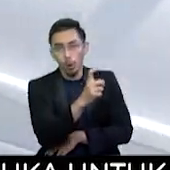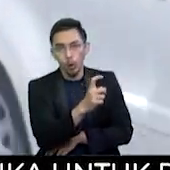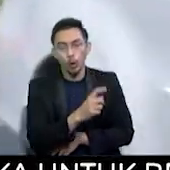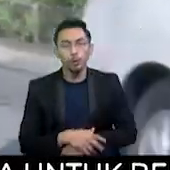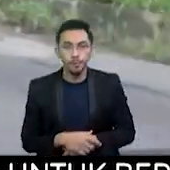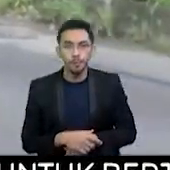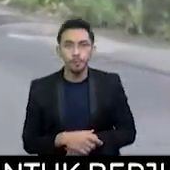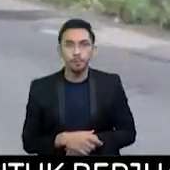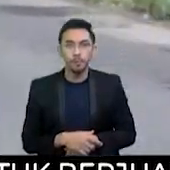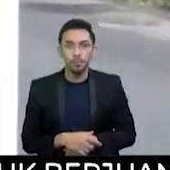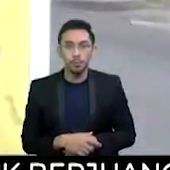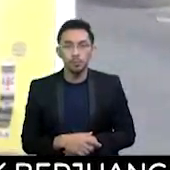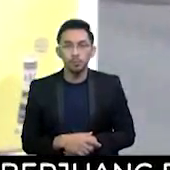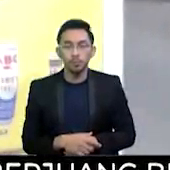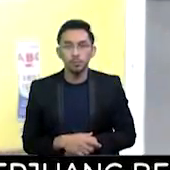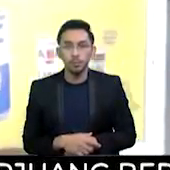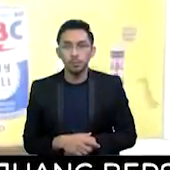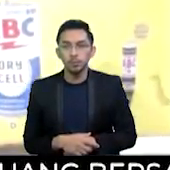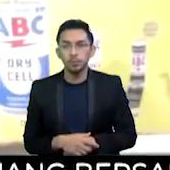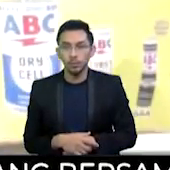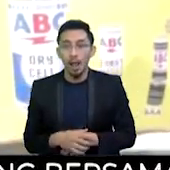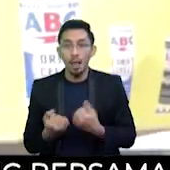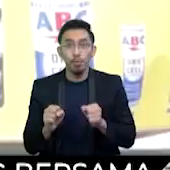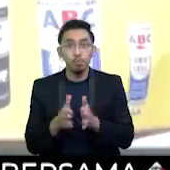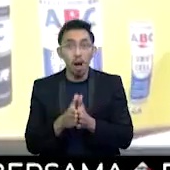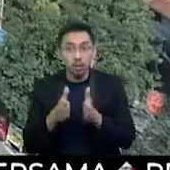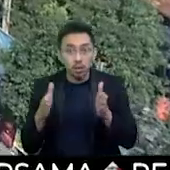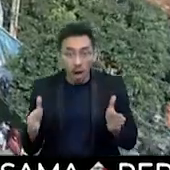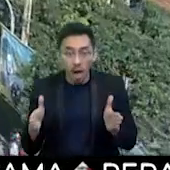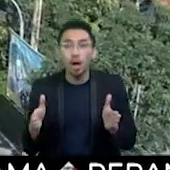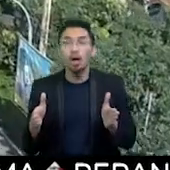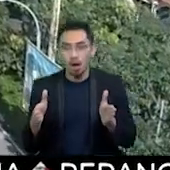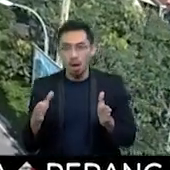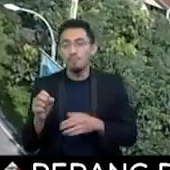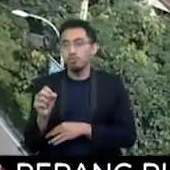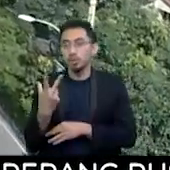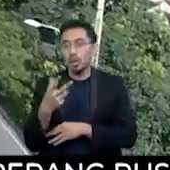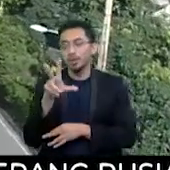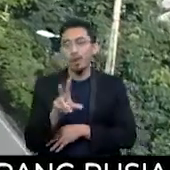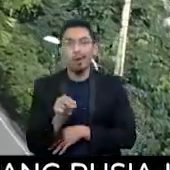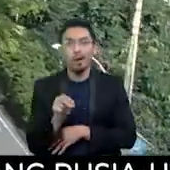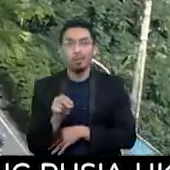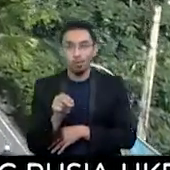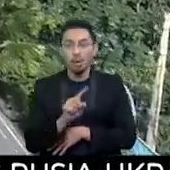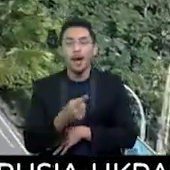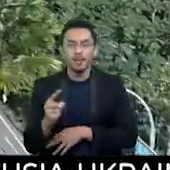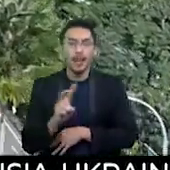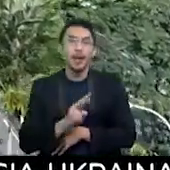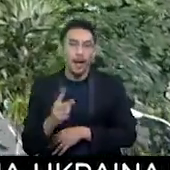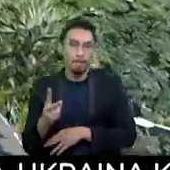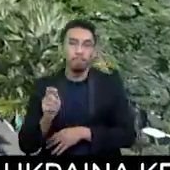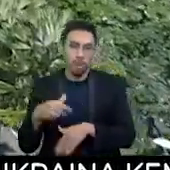Pemirsa, antisipasi libur panjang di kawasan Puncak Bogor, Jawa Barat memberlakukan sistem ganjil genap selama 4